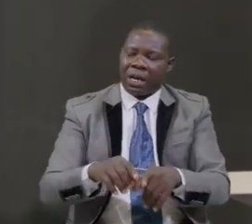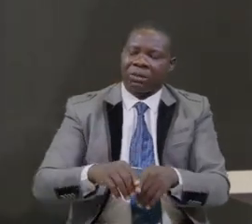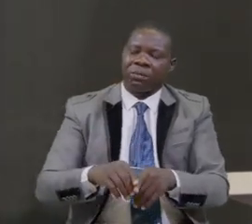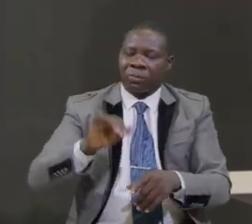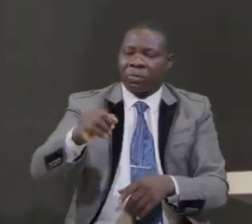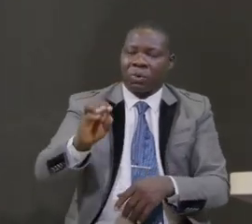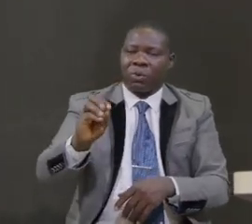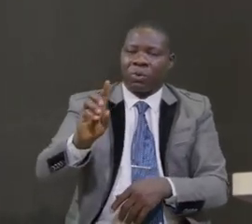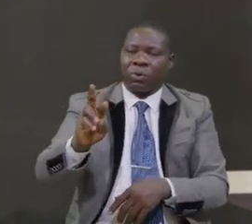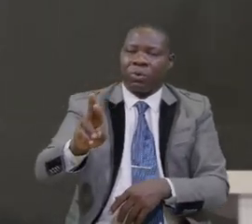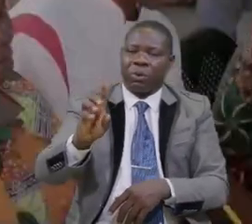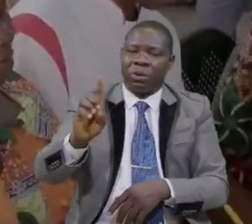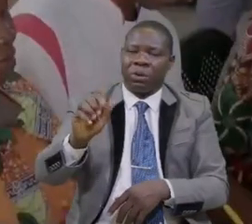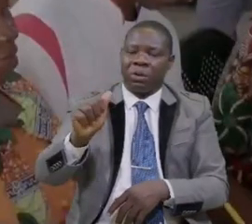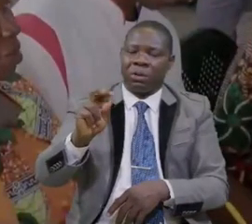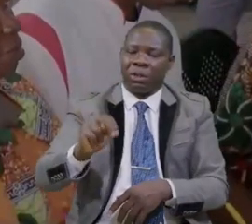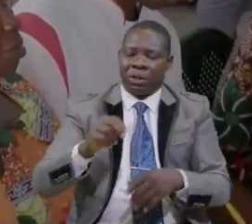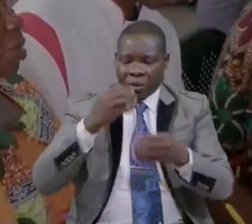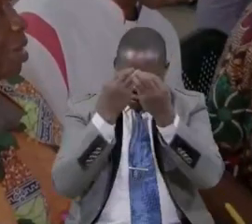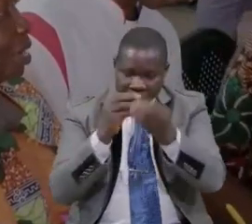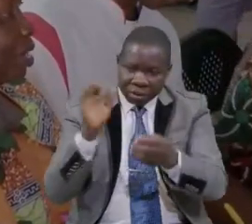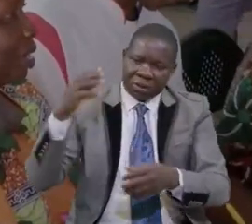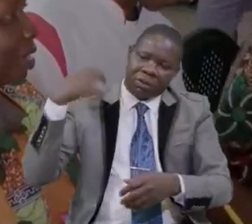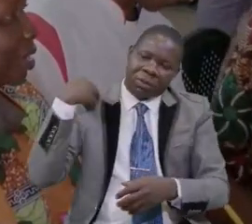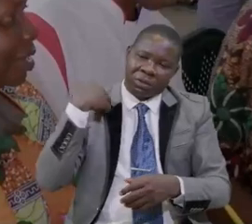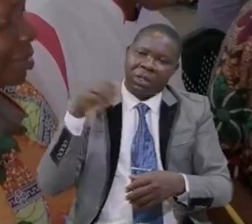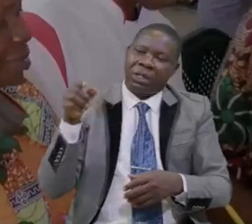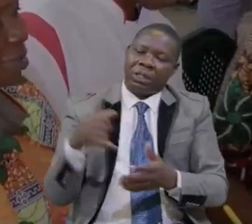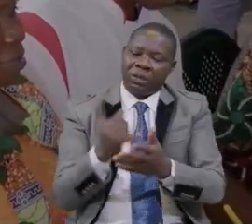le Jourdain l'a aussi obéi.